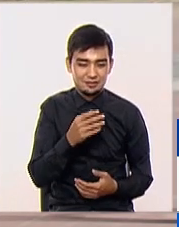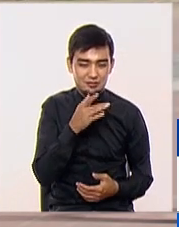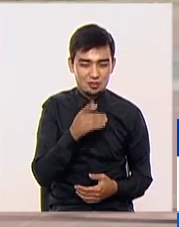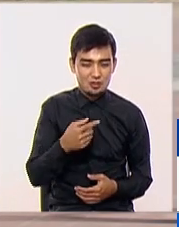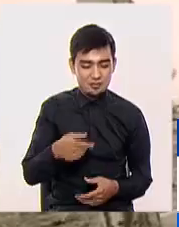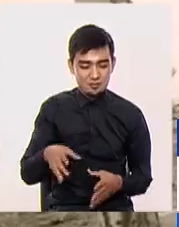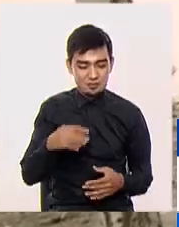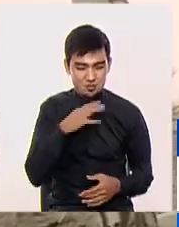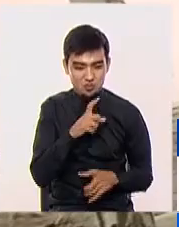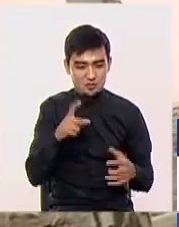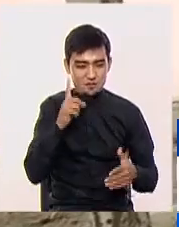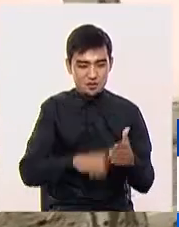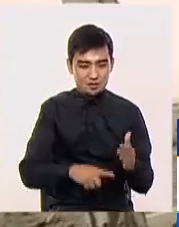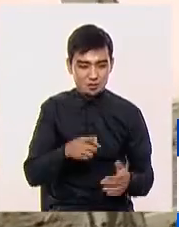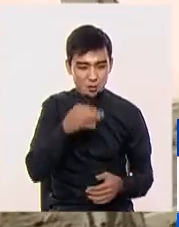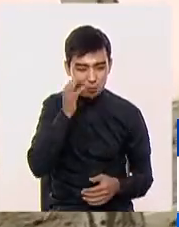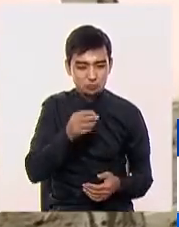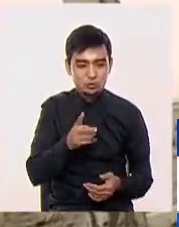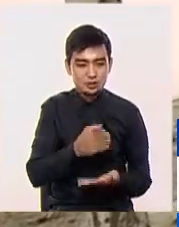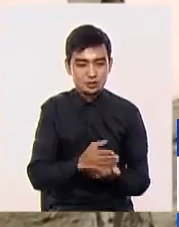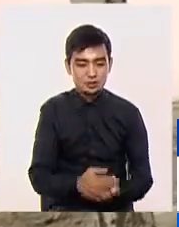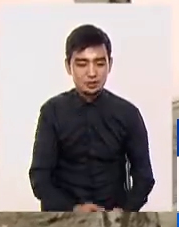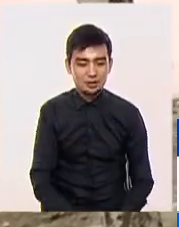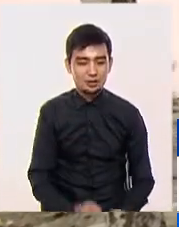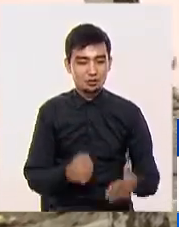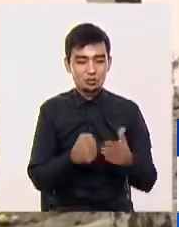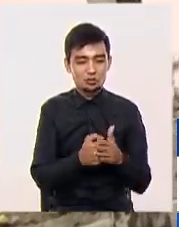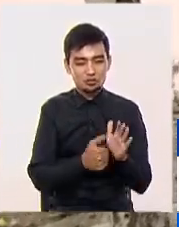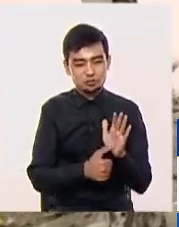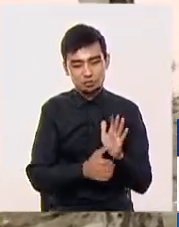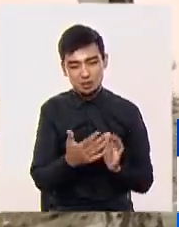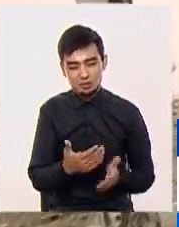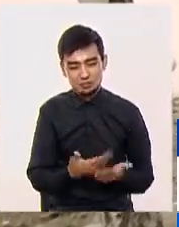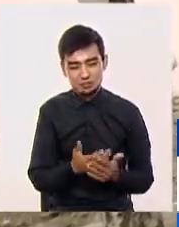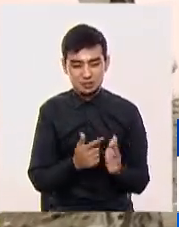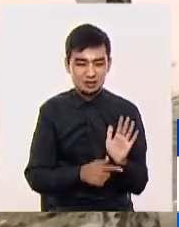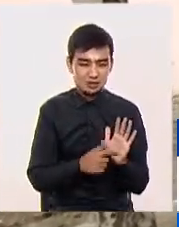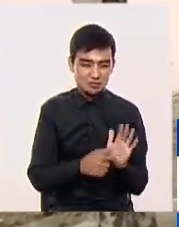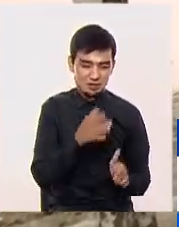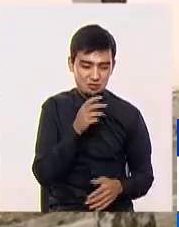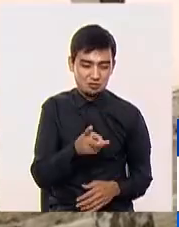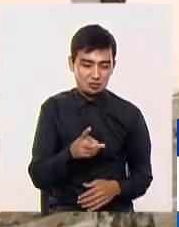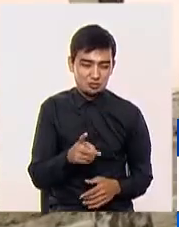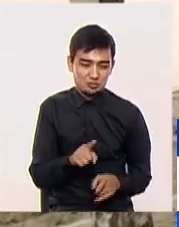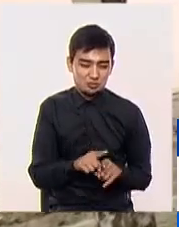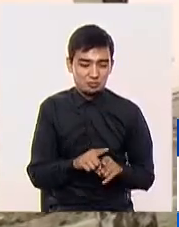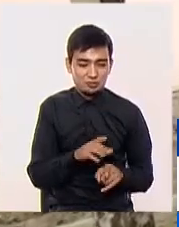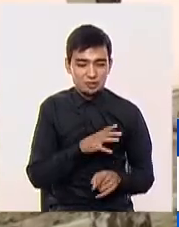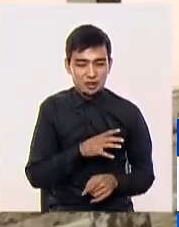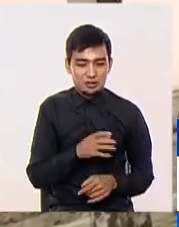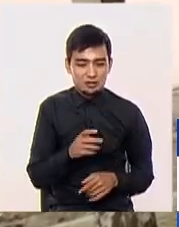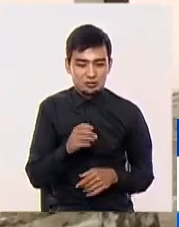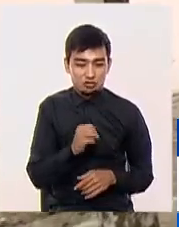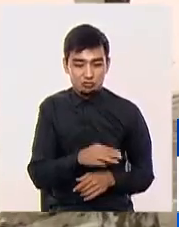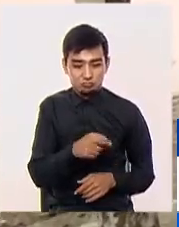опытом. Лет до 65. 70, может быть, даже, потому что чем